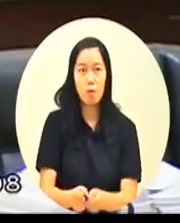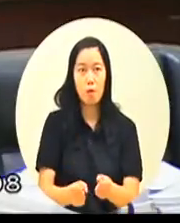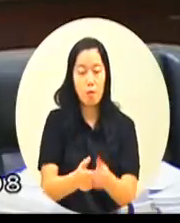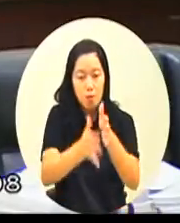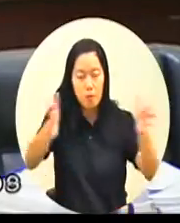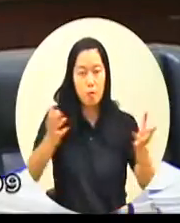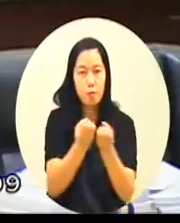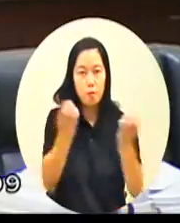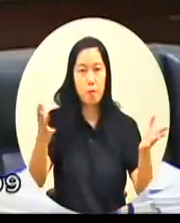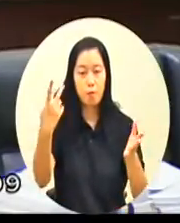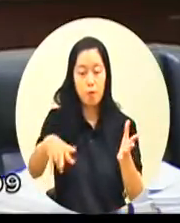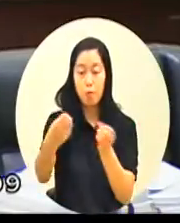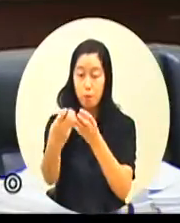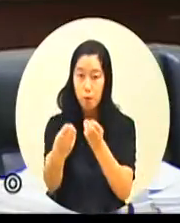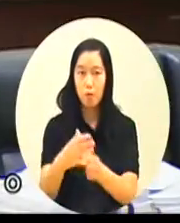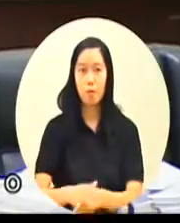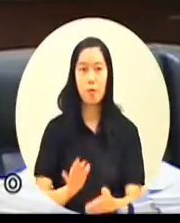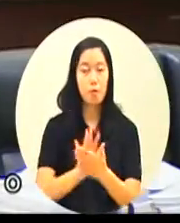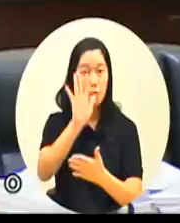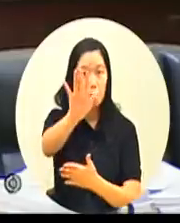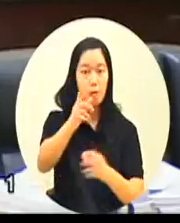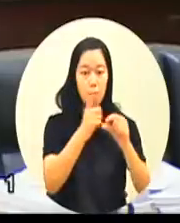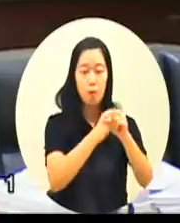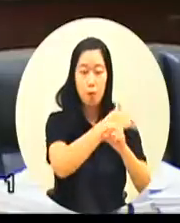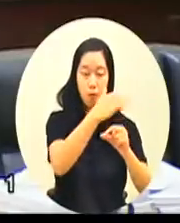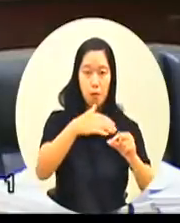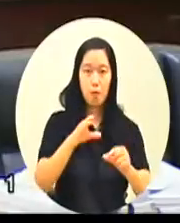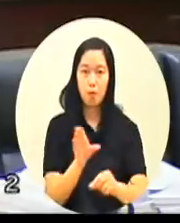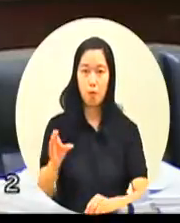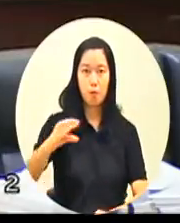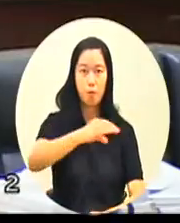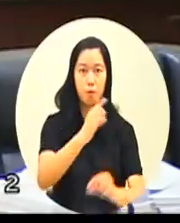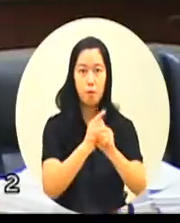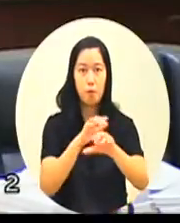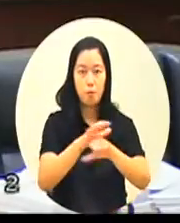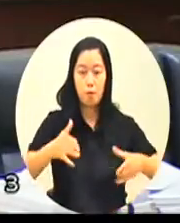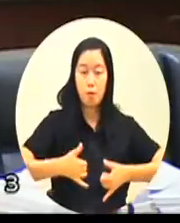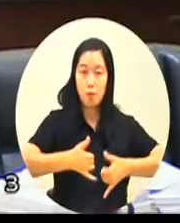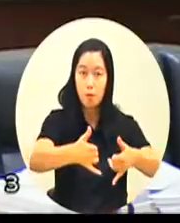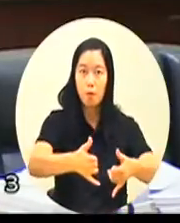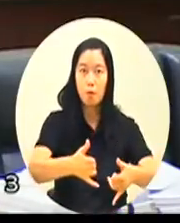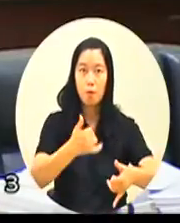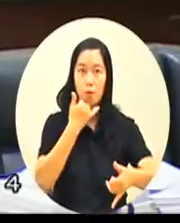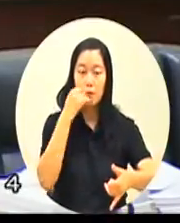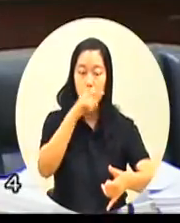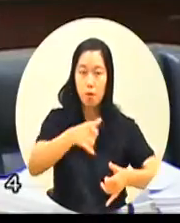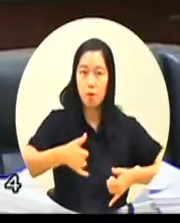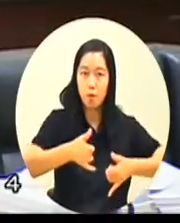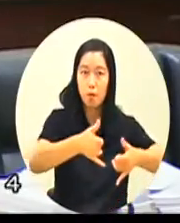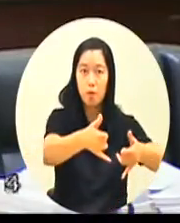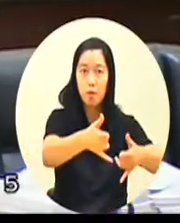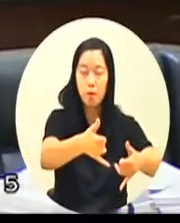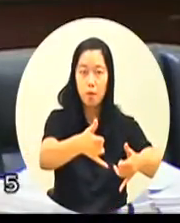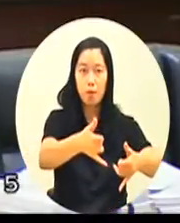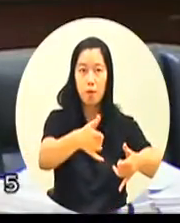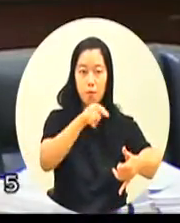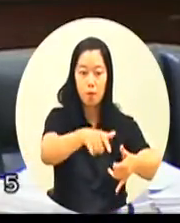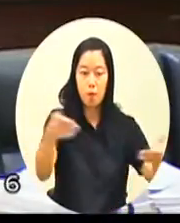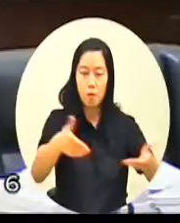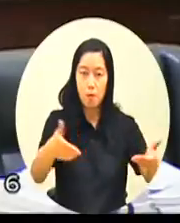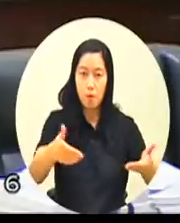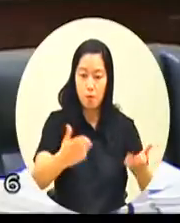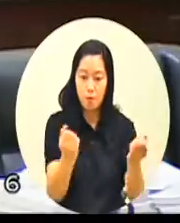是未来从博爱路中山路转中安路这个地方是不是能够把路再往这个路可以拓